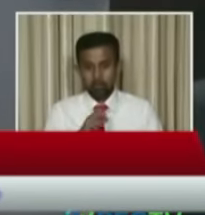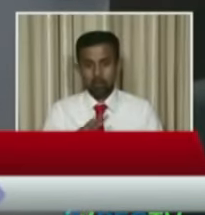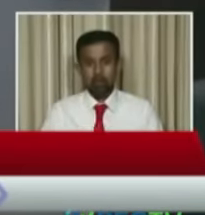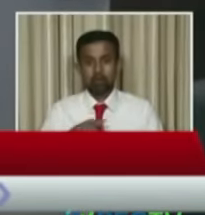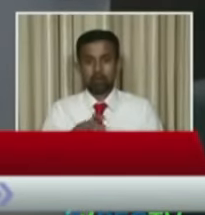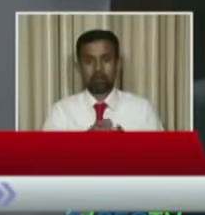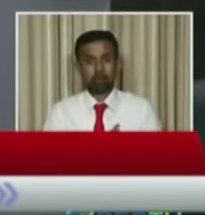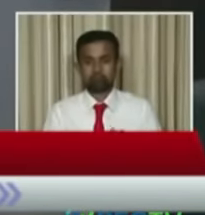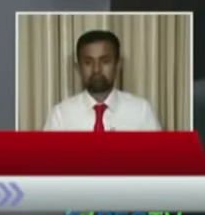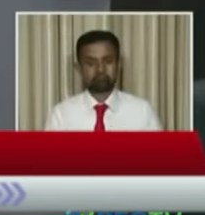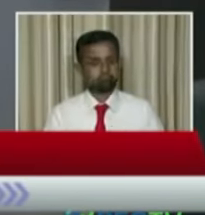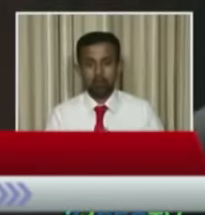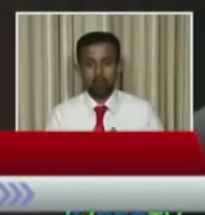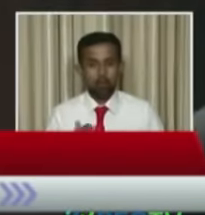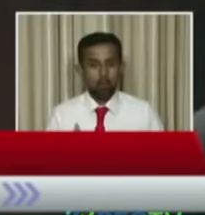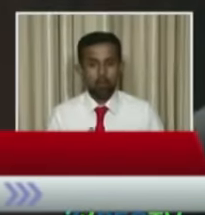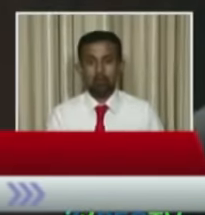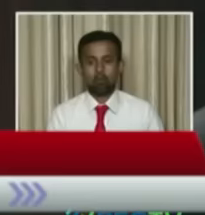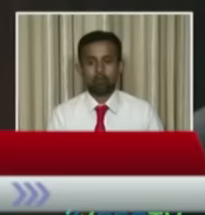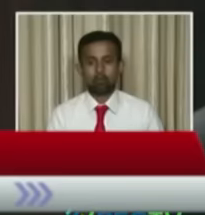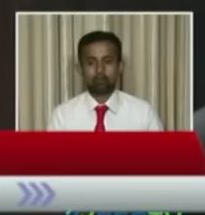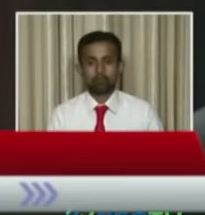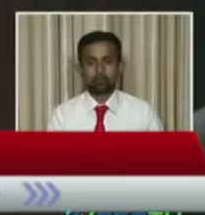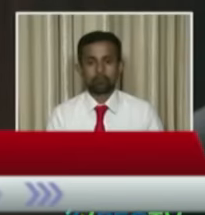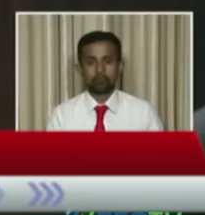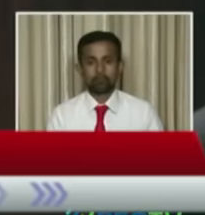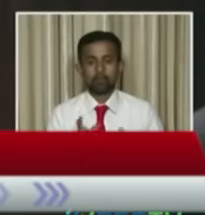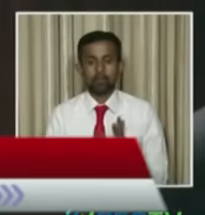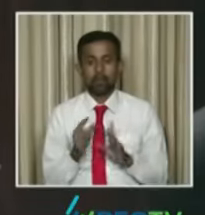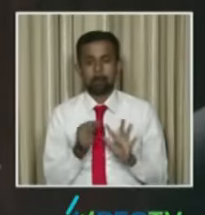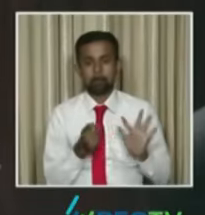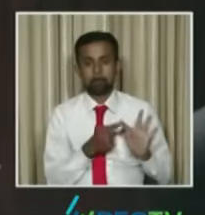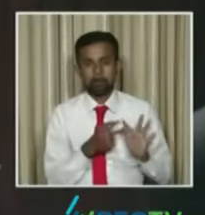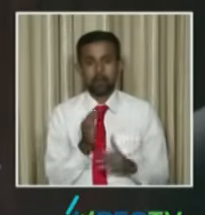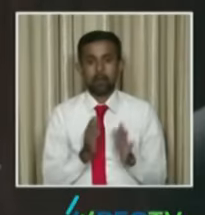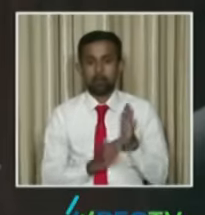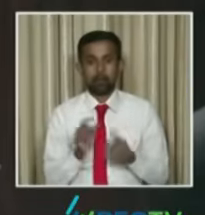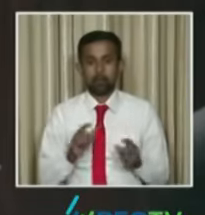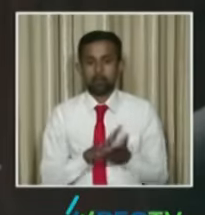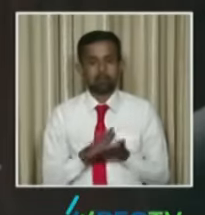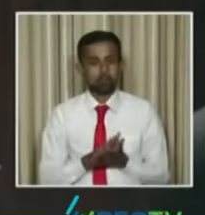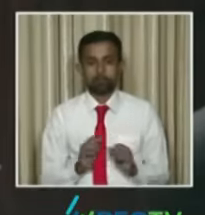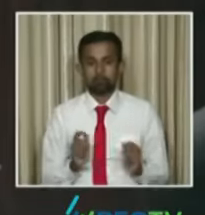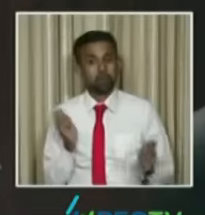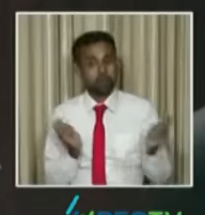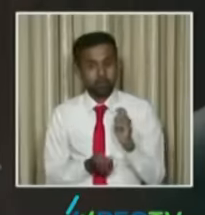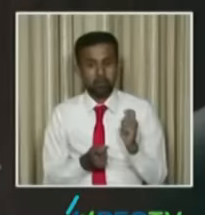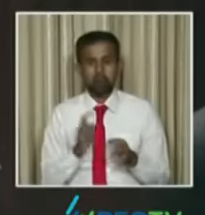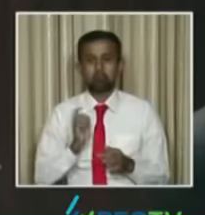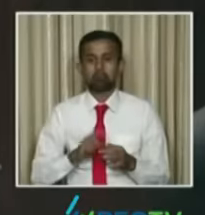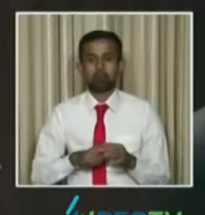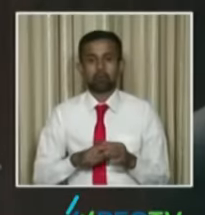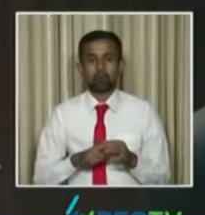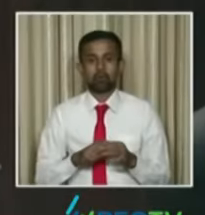නම් අපි සූදානම් නැහැ ඒක තවදුරටත් ඉදිරියට ගෙනියන්න. අපි යෝජනා කරන්නේ කරුණාකරලා කෝප් කමිටුවේ සමාජික විදිර අපි සූදානම් නැහැ ක්‍රිකට් බෝඩ් එකේ කාරණේදී එතුමාත්